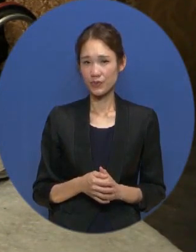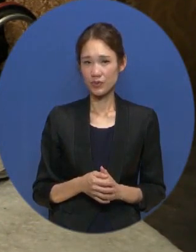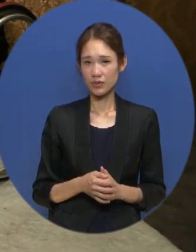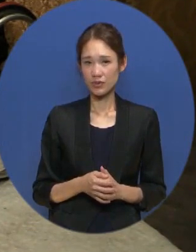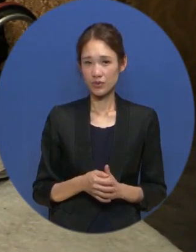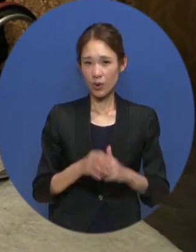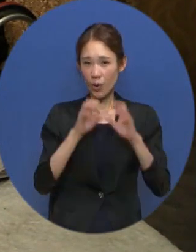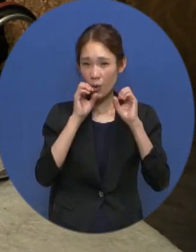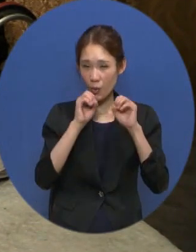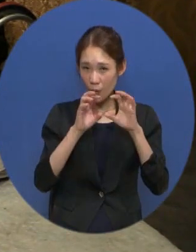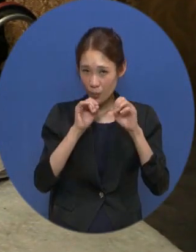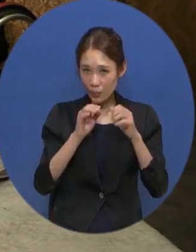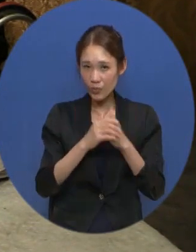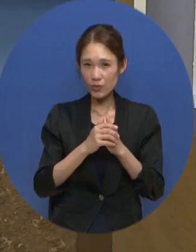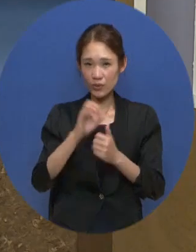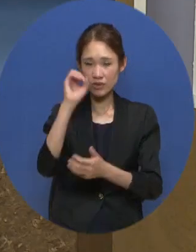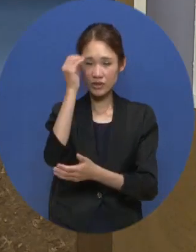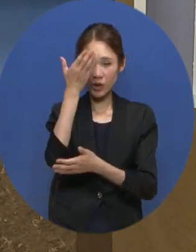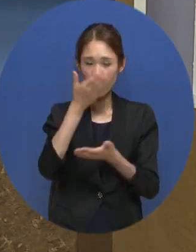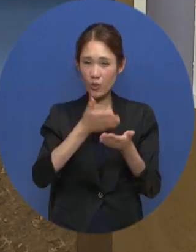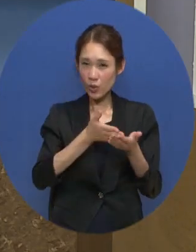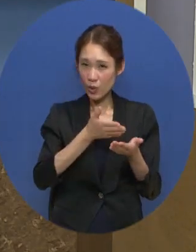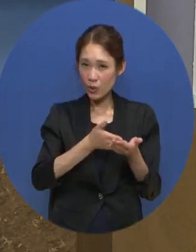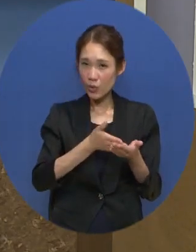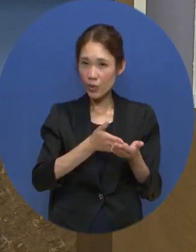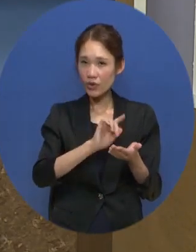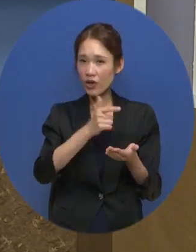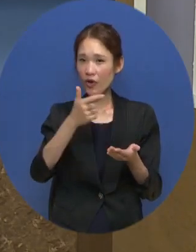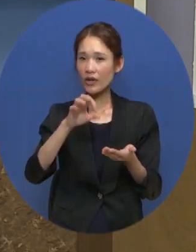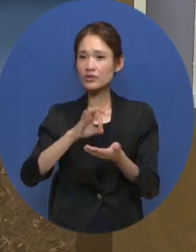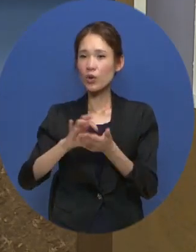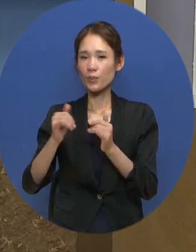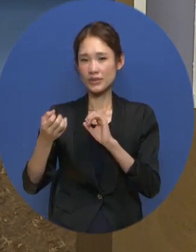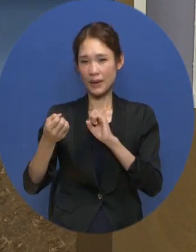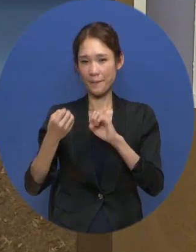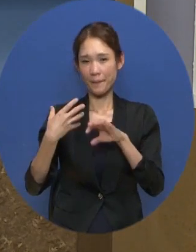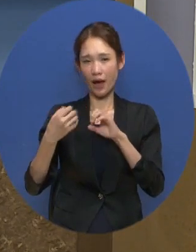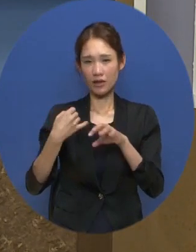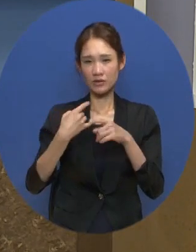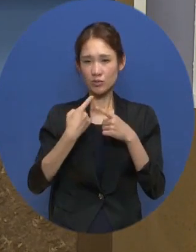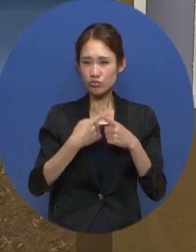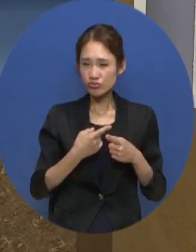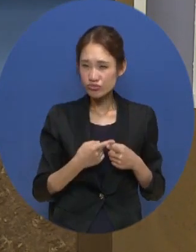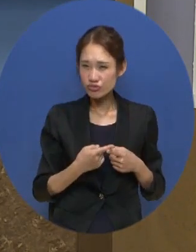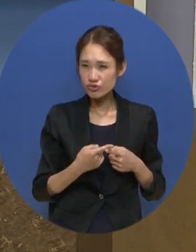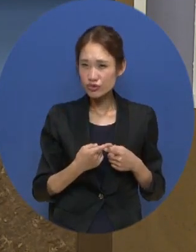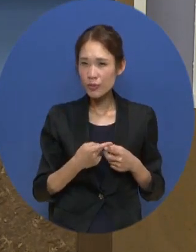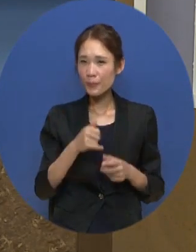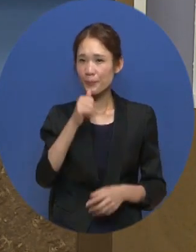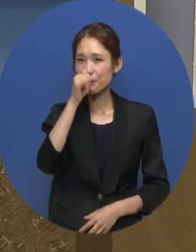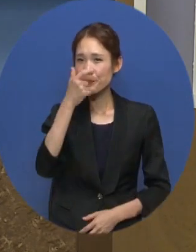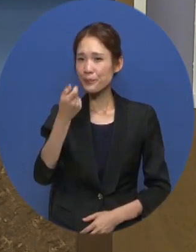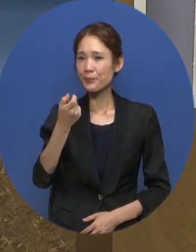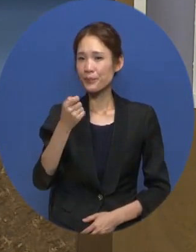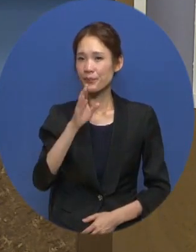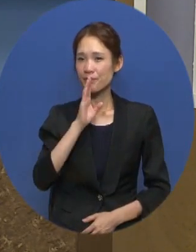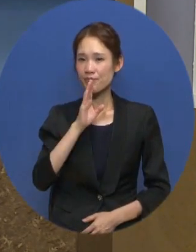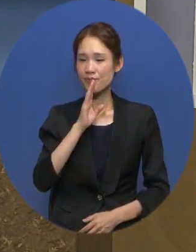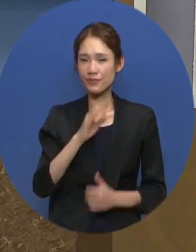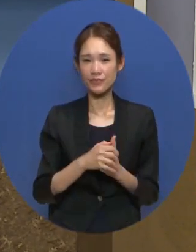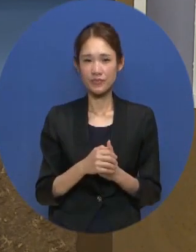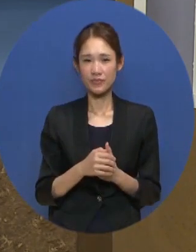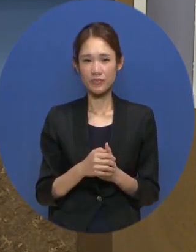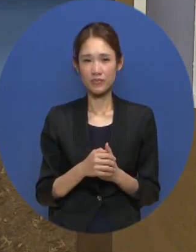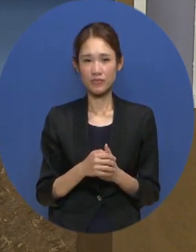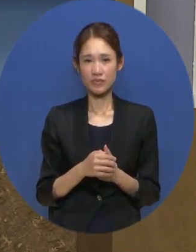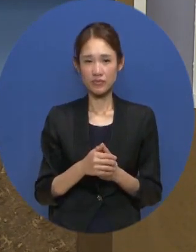그 홍보하거나 할 때 이제 여론이라든지 소비자의 반응을 분석할 네. 수 있어서 좋을 것 같은데요.